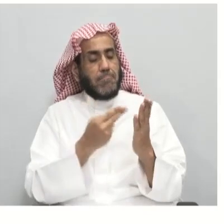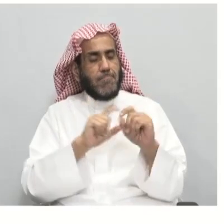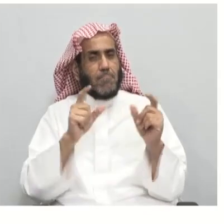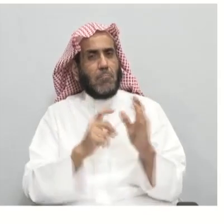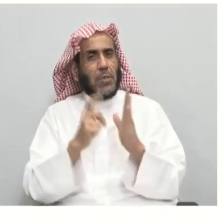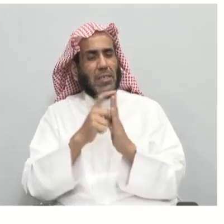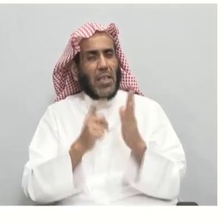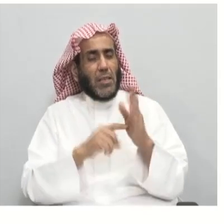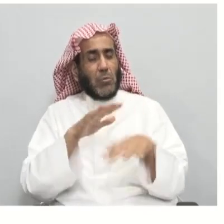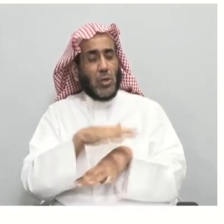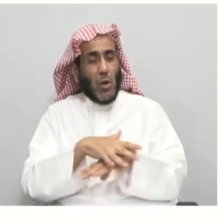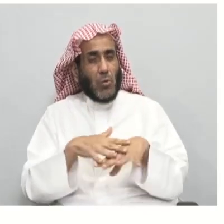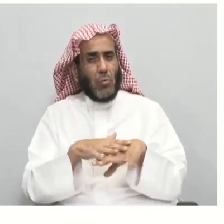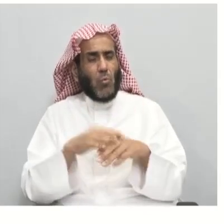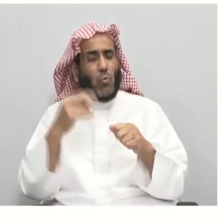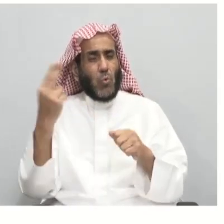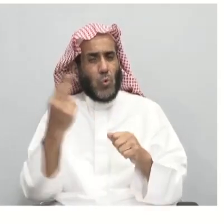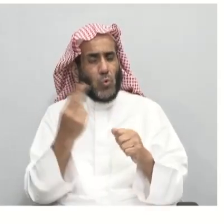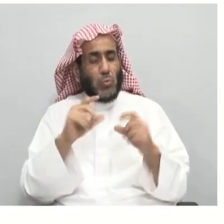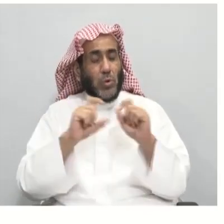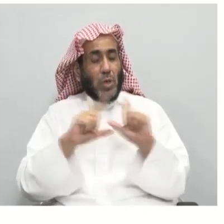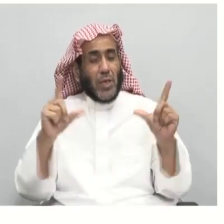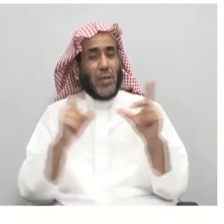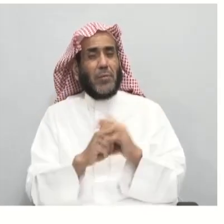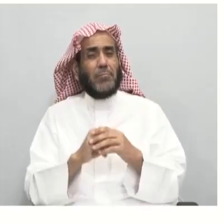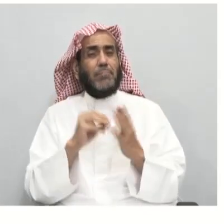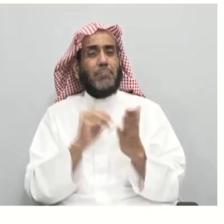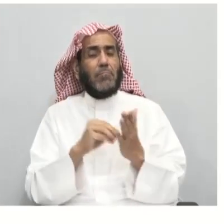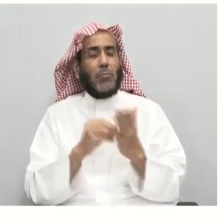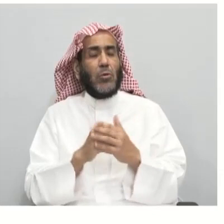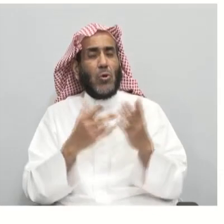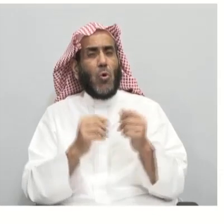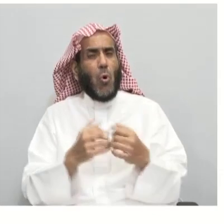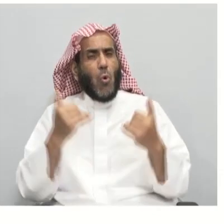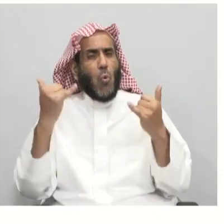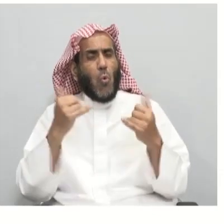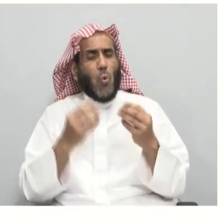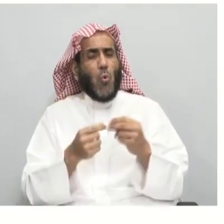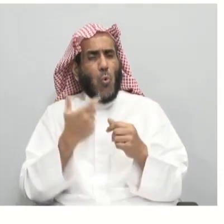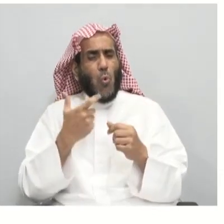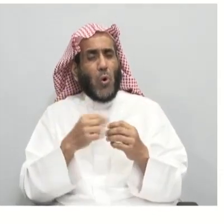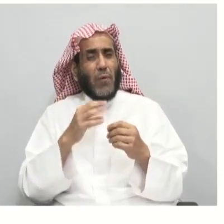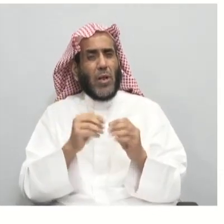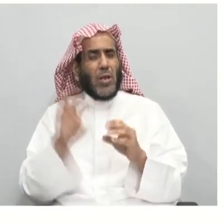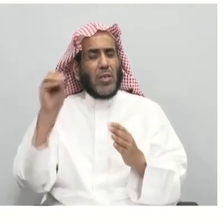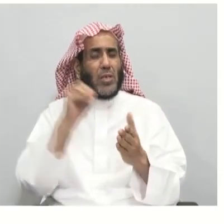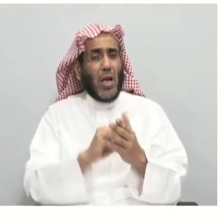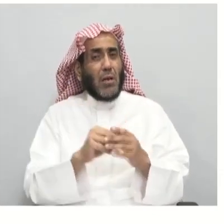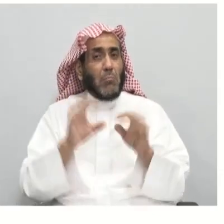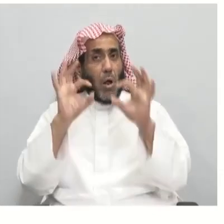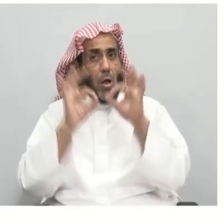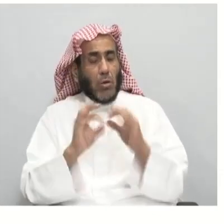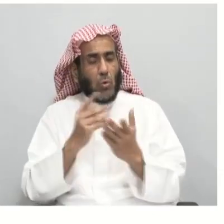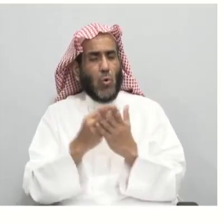تنظيم الجداول والرسوم الايضاحيه اعطاء عنايه كافيه لنقل الايات القرانيه